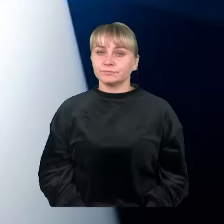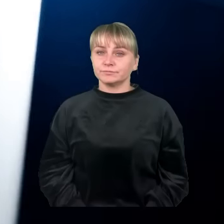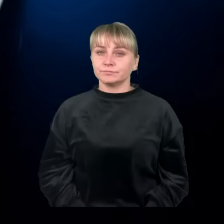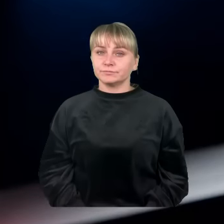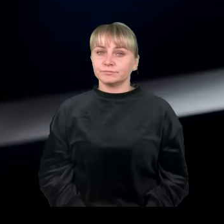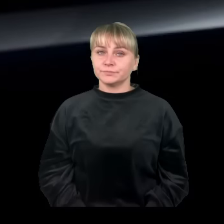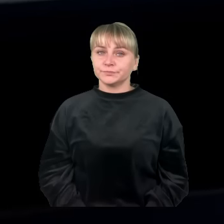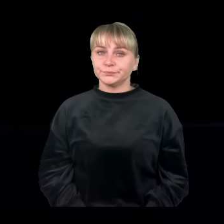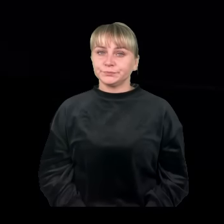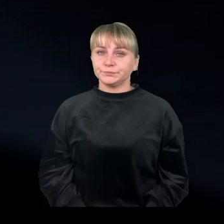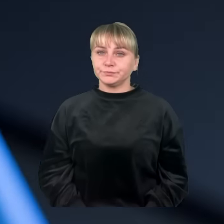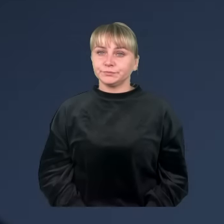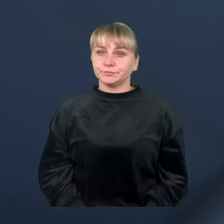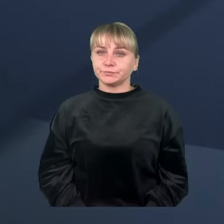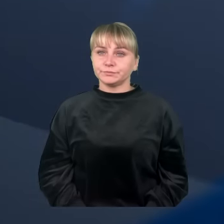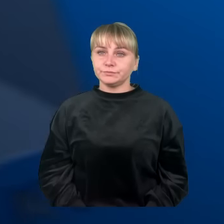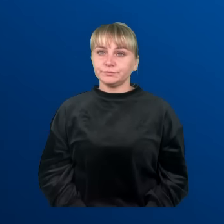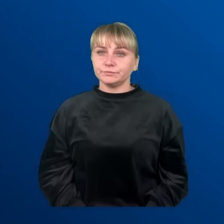12.